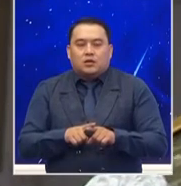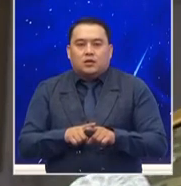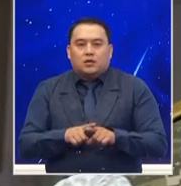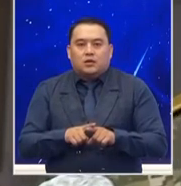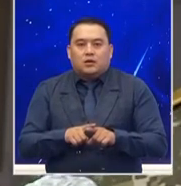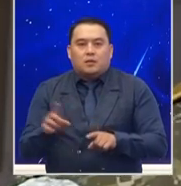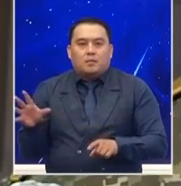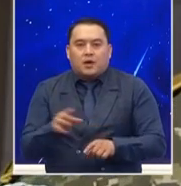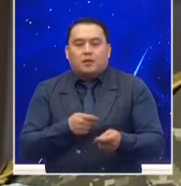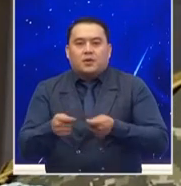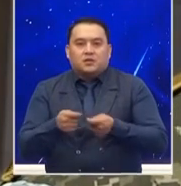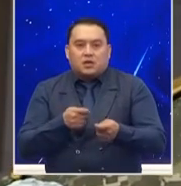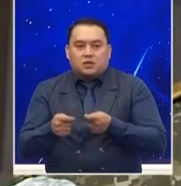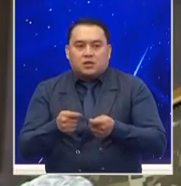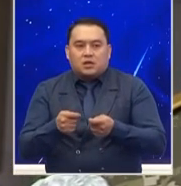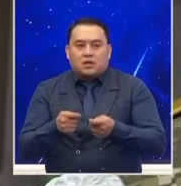басшыларға,